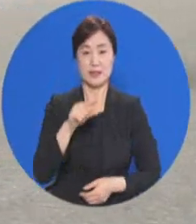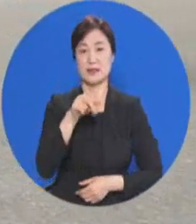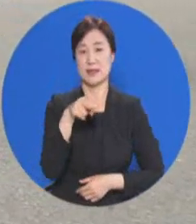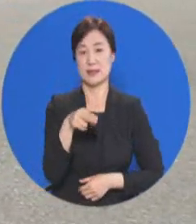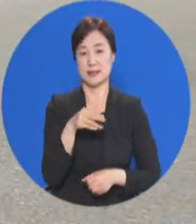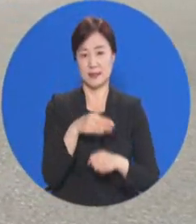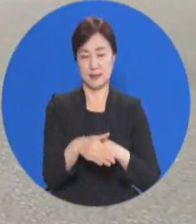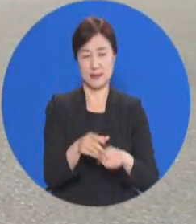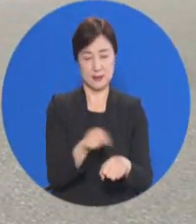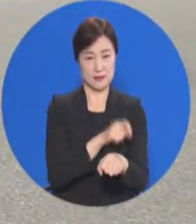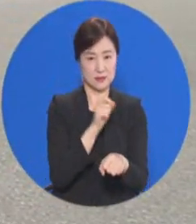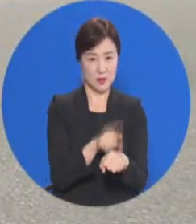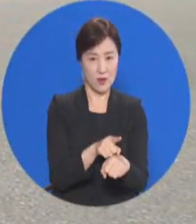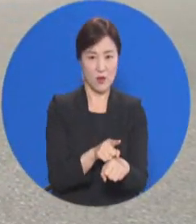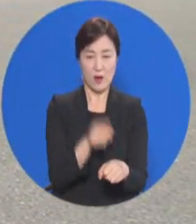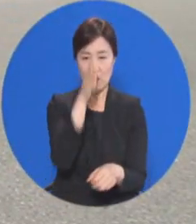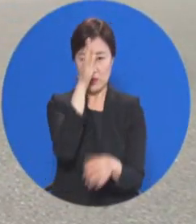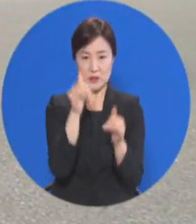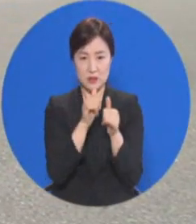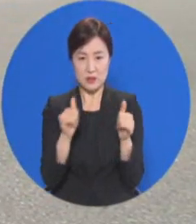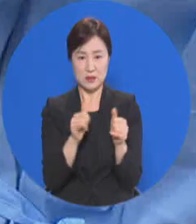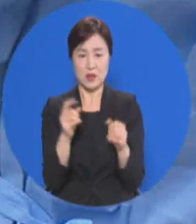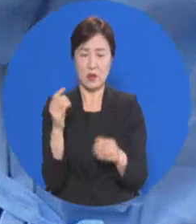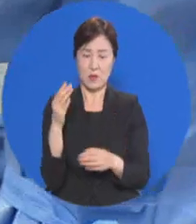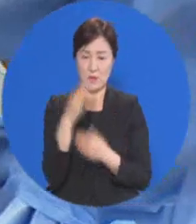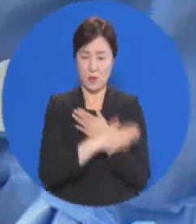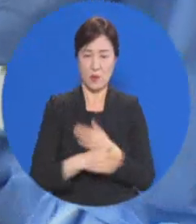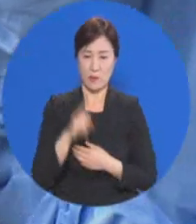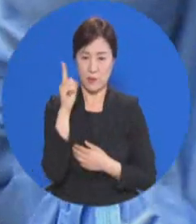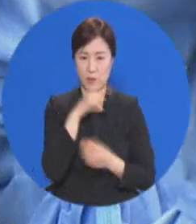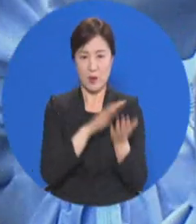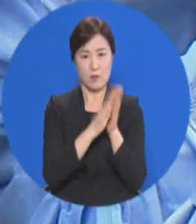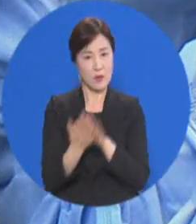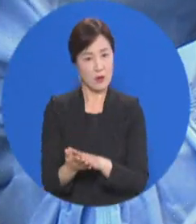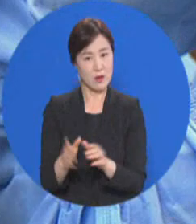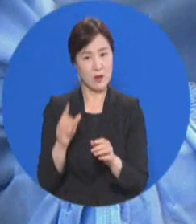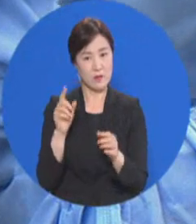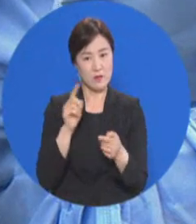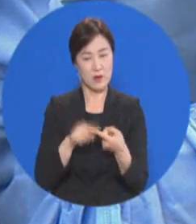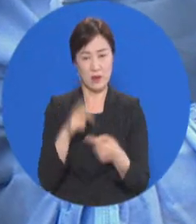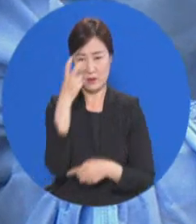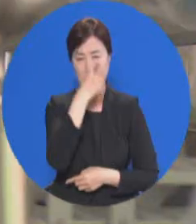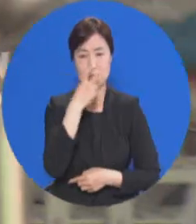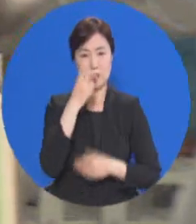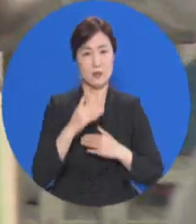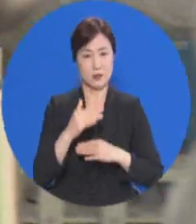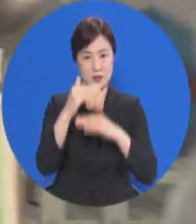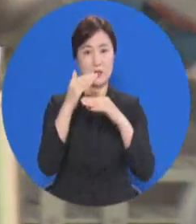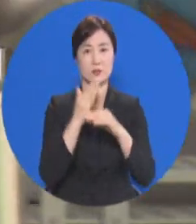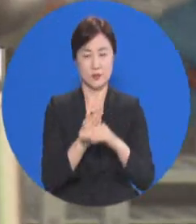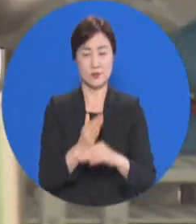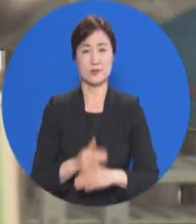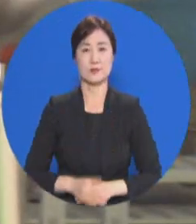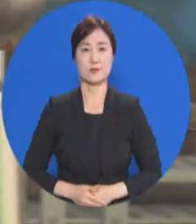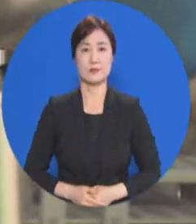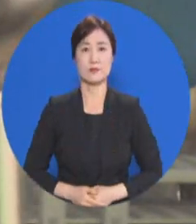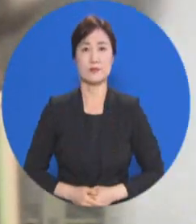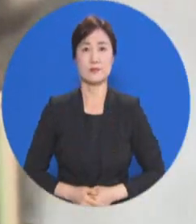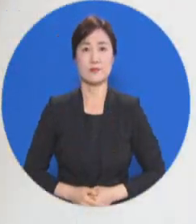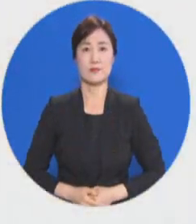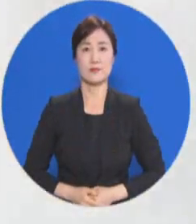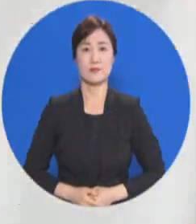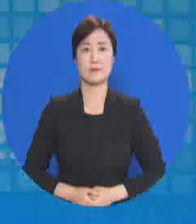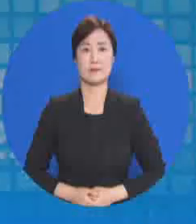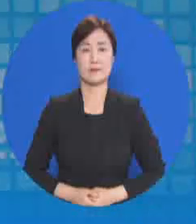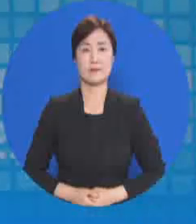특성이 확진자들의 병세 악화와 어떤 연관성이 있는지 모니터링을 진행하고 있습니다. MBC 뉴스 우종훈입니다.